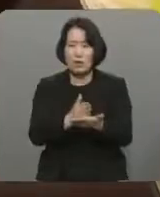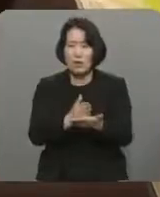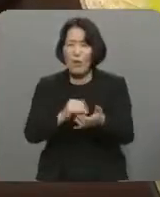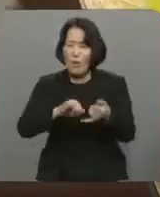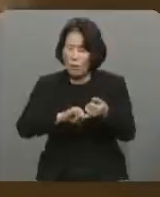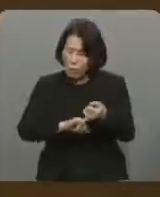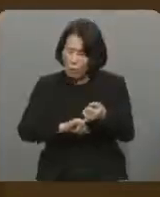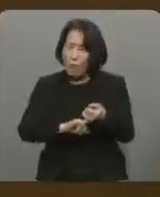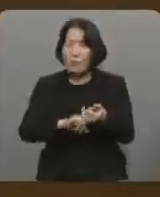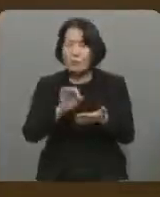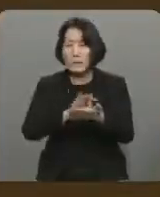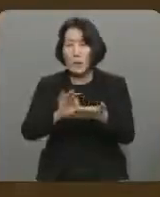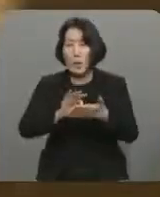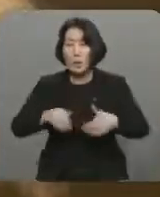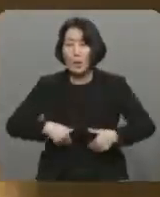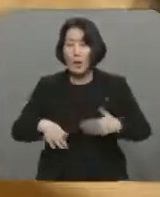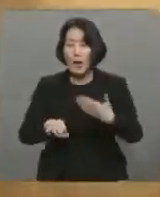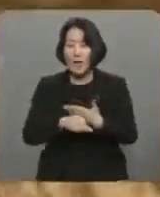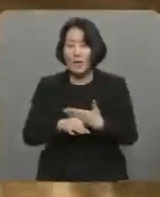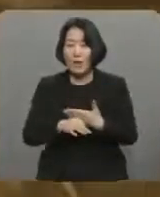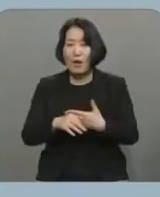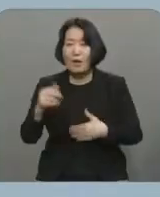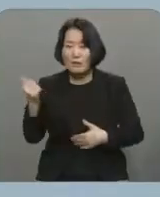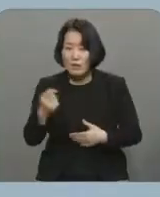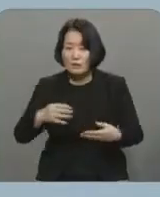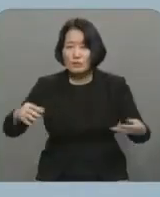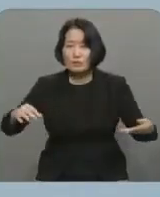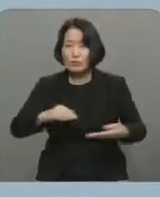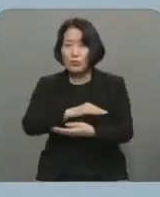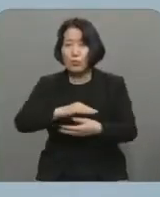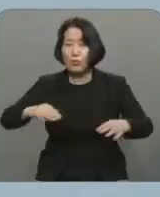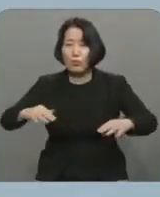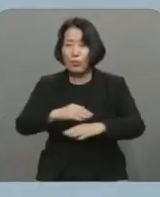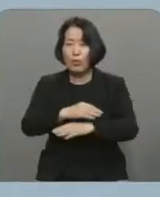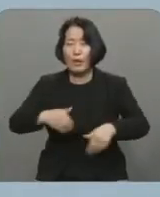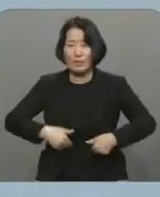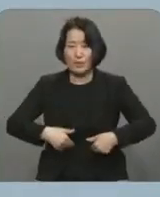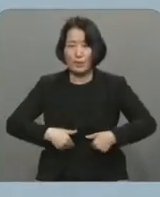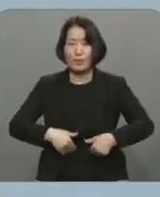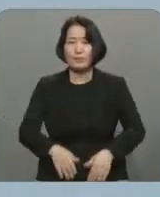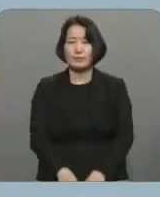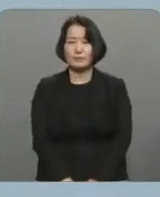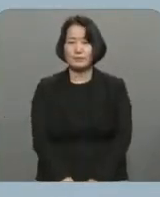불가피하게 사용하더라도 자주 환기를 해야 한다고 조언합니다. KBS 뉴스 이현기입니다.